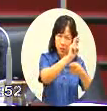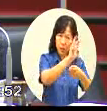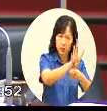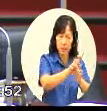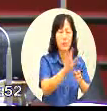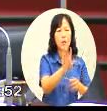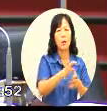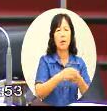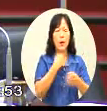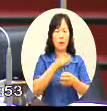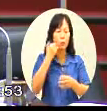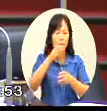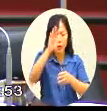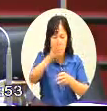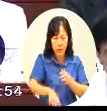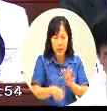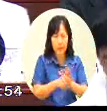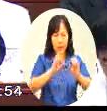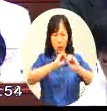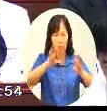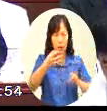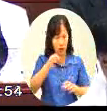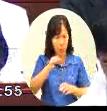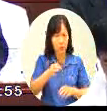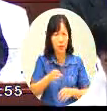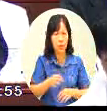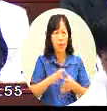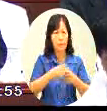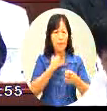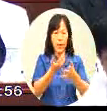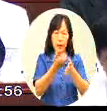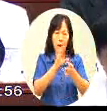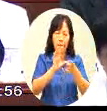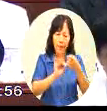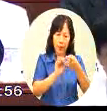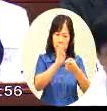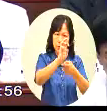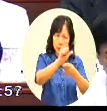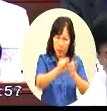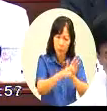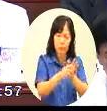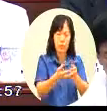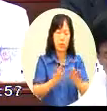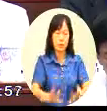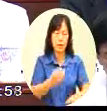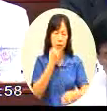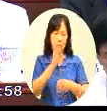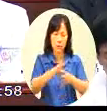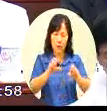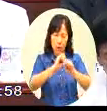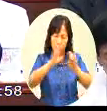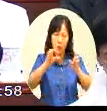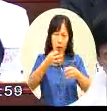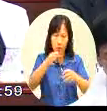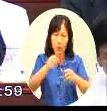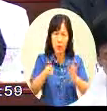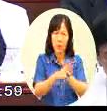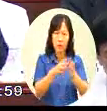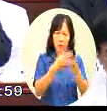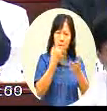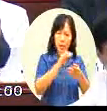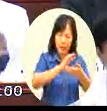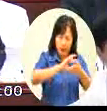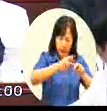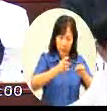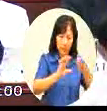就是说它低于公告限值哈。那刚才那个35%是这3年的公告限值的调整35%，所以